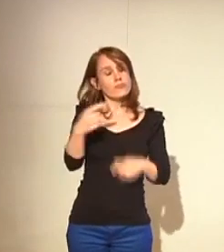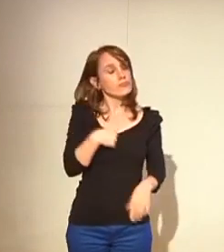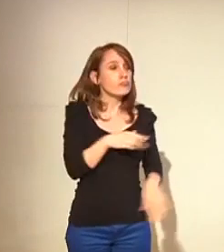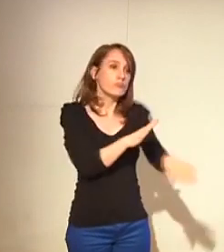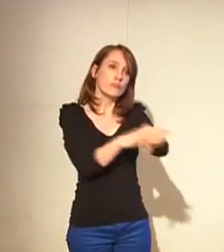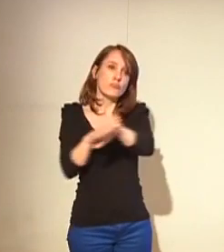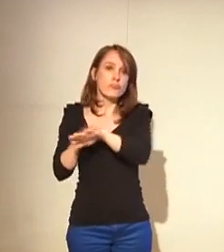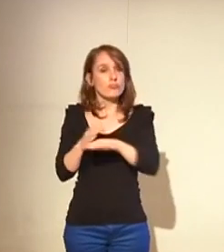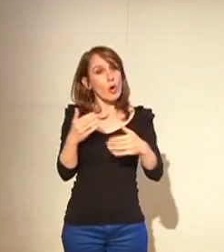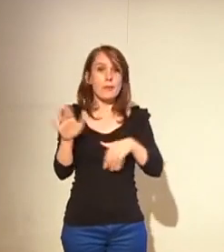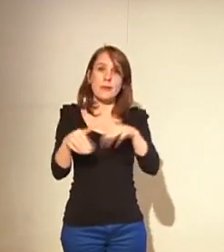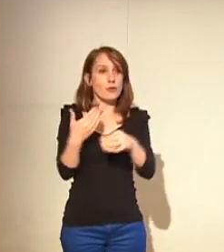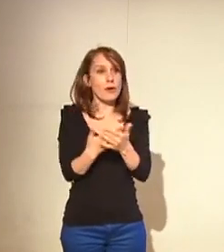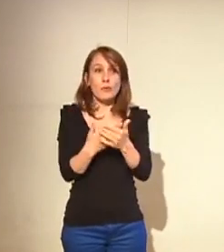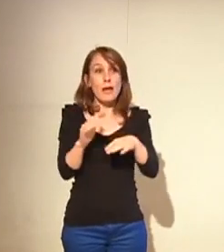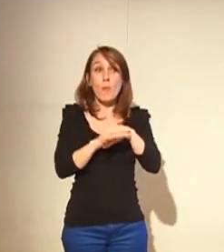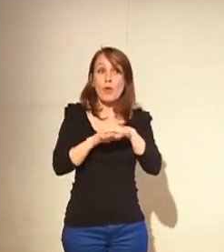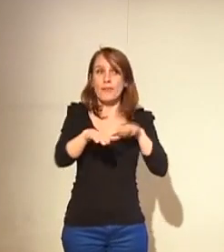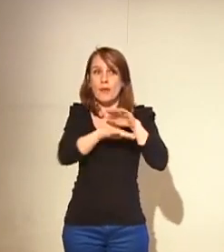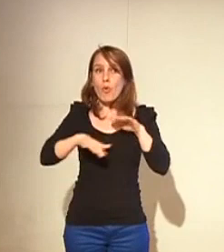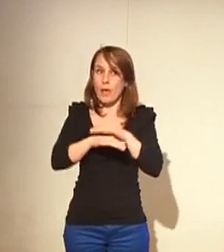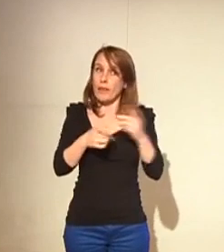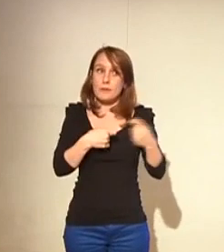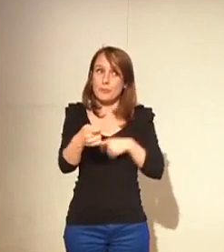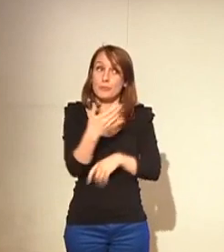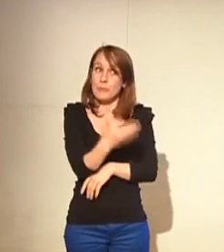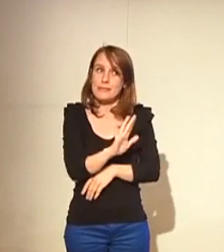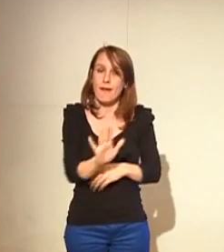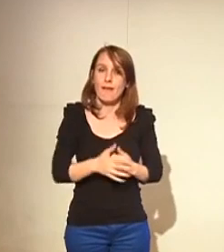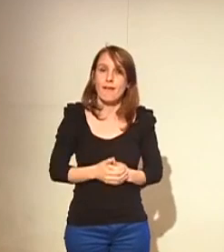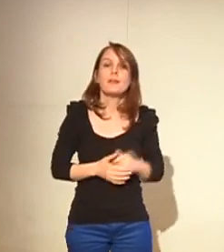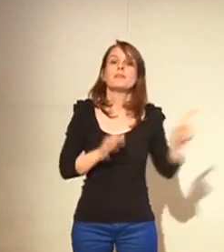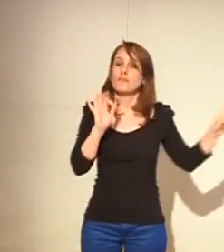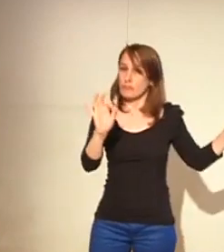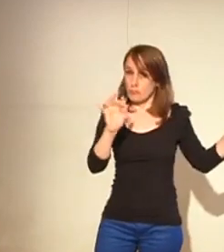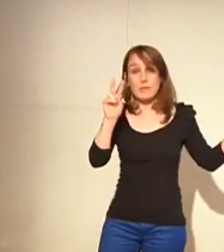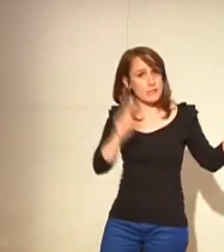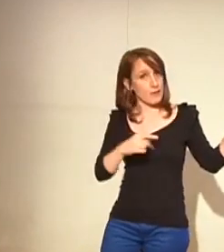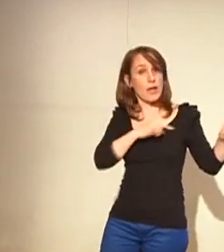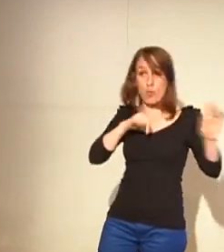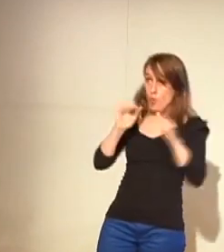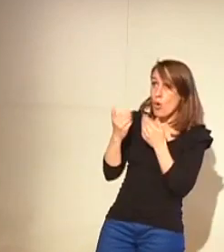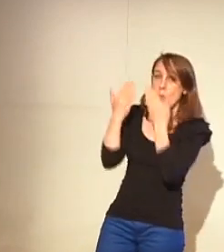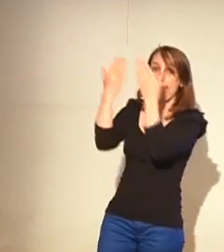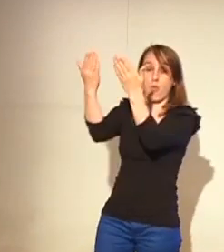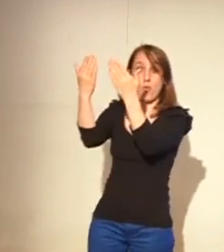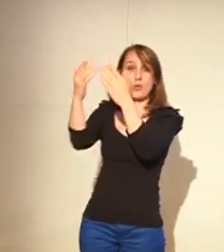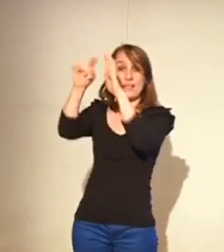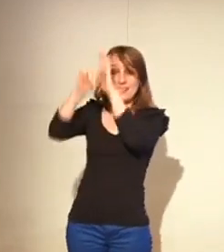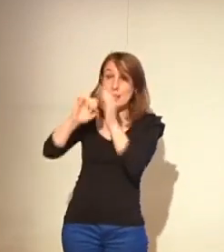cette société publique locale et d'une manière générale effectivement ça nécessitera effectivement une proposition une modification des statut qui